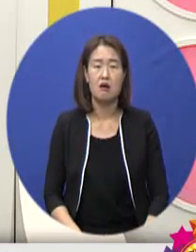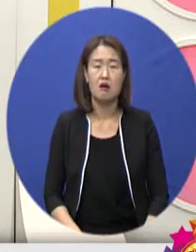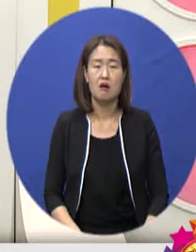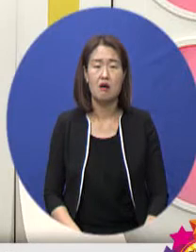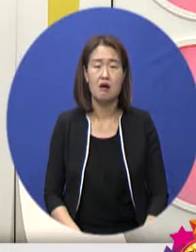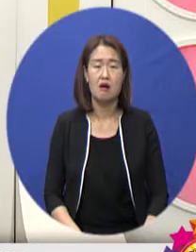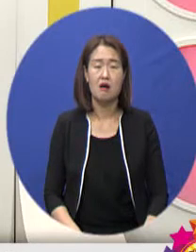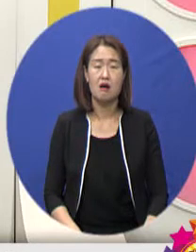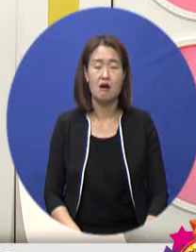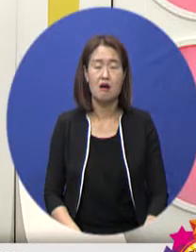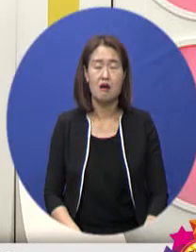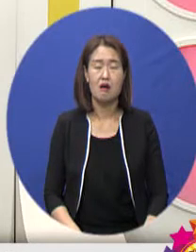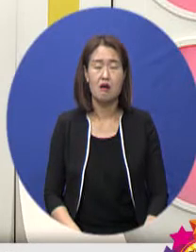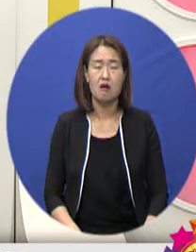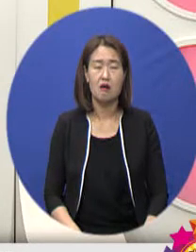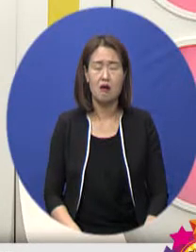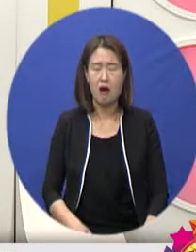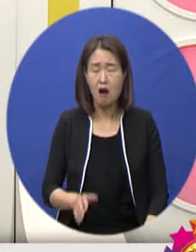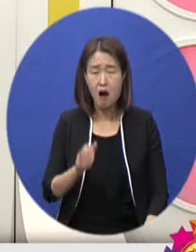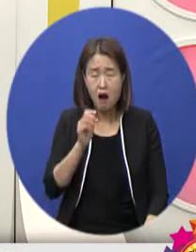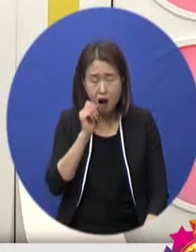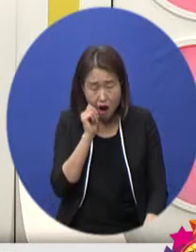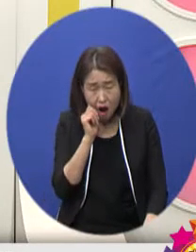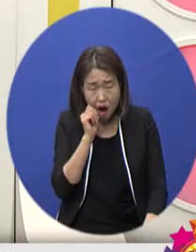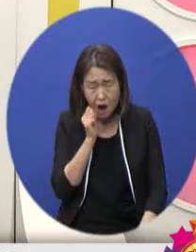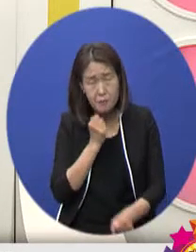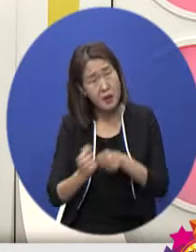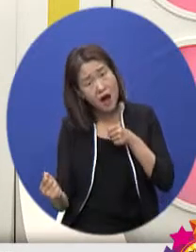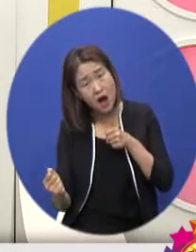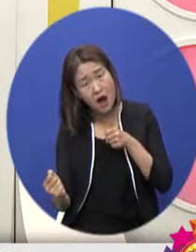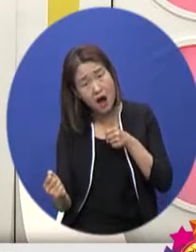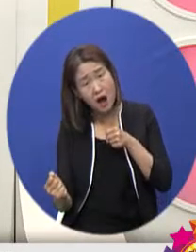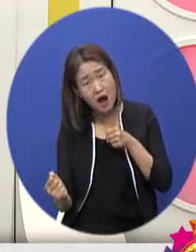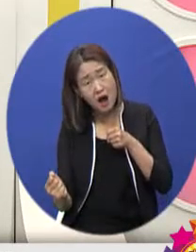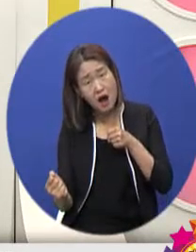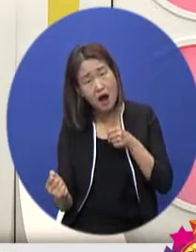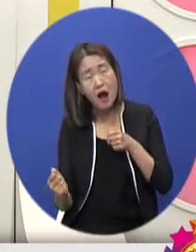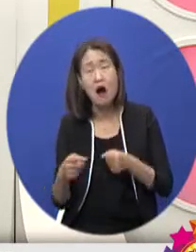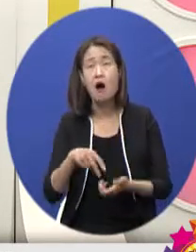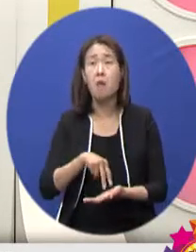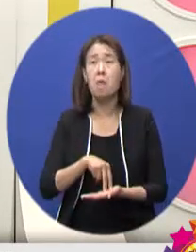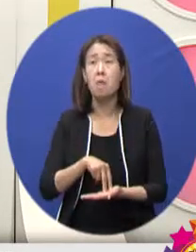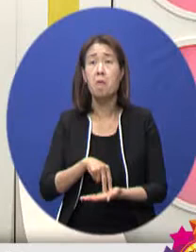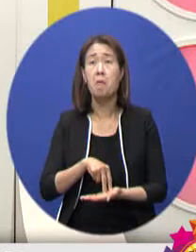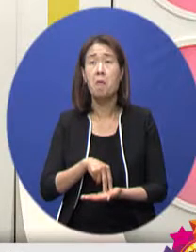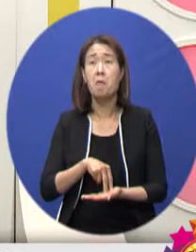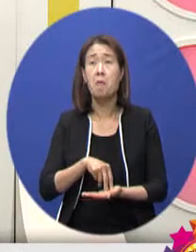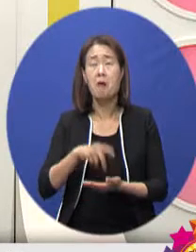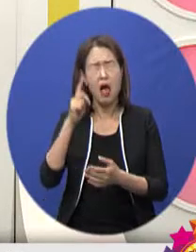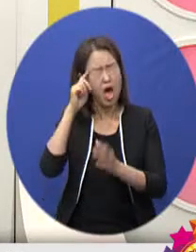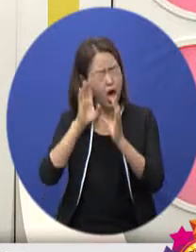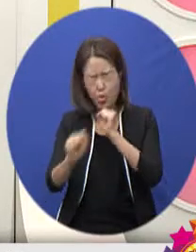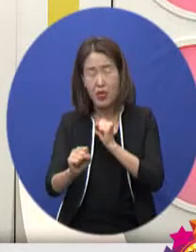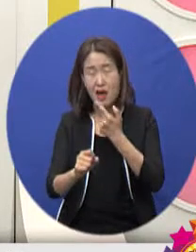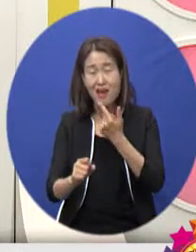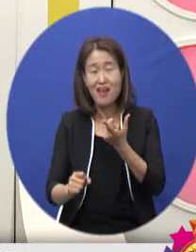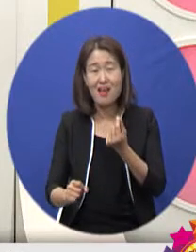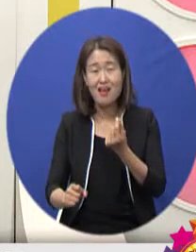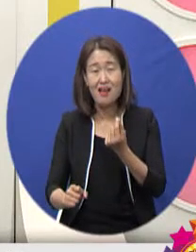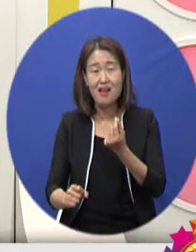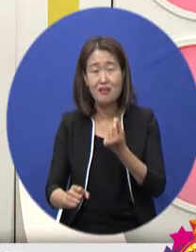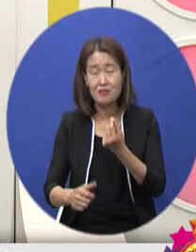아, 그래서 너무 당황해가지고 거의 멍하고 서 있었거든요. 네. 알고 보니까 네. 이